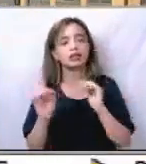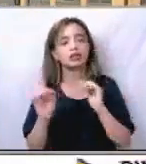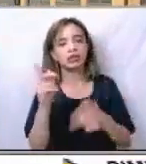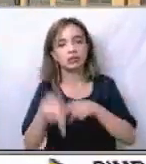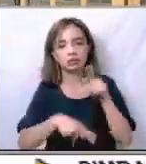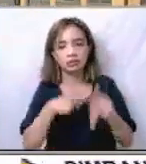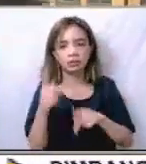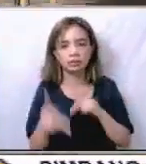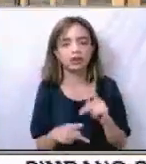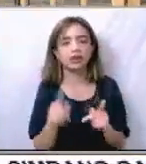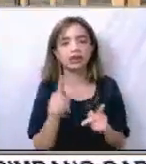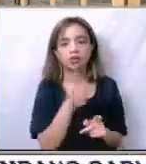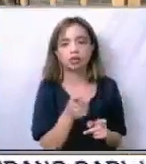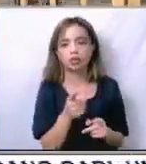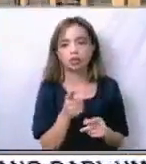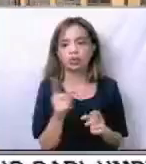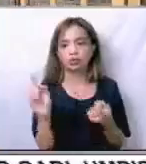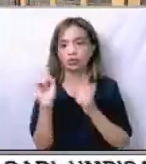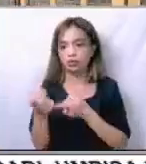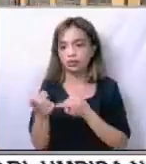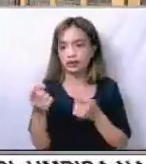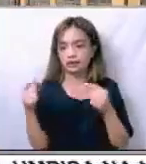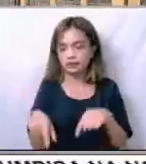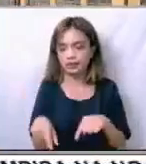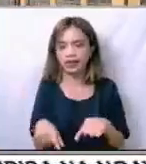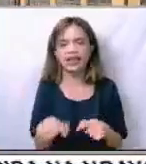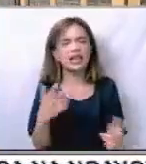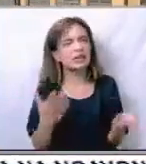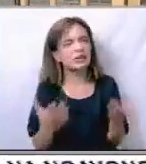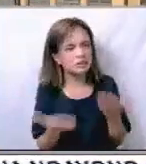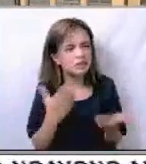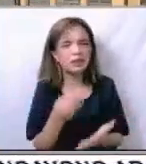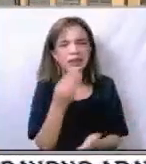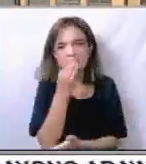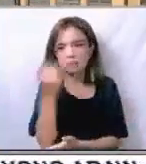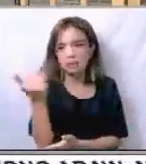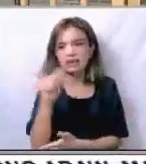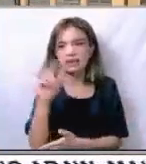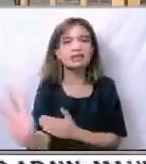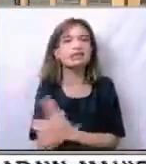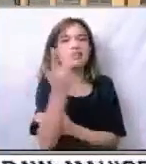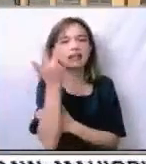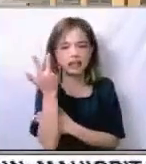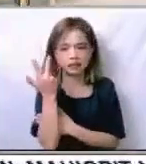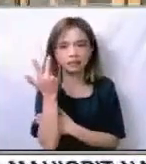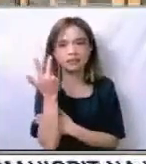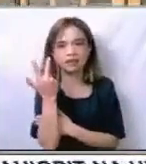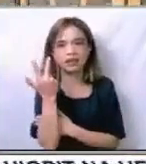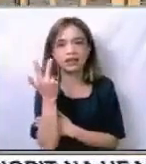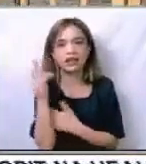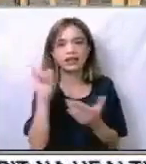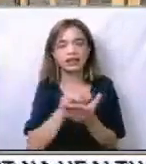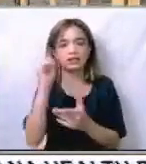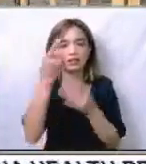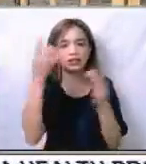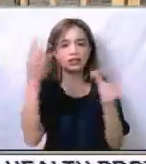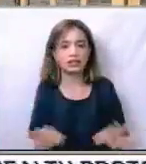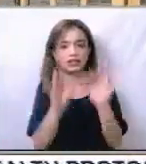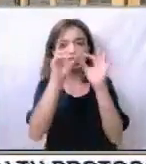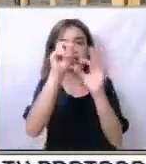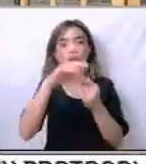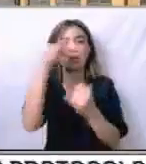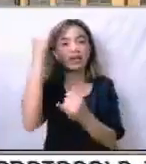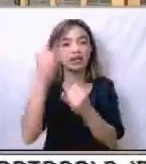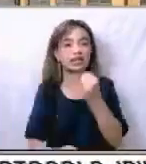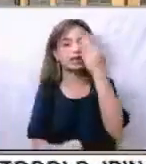kababayan na pupunta dito, siguro mas okay din yung 3 a.m., yung pinakaunang Misa or yung last.